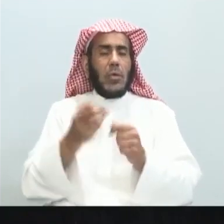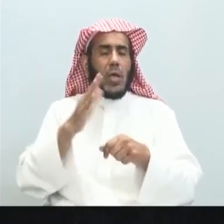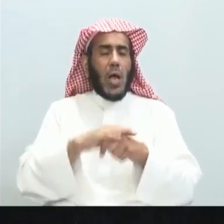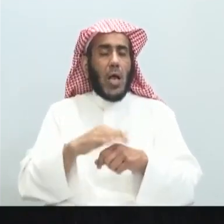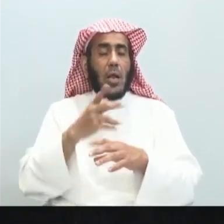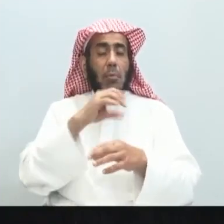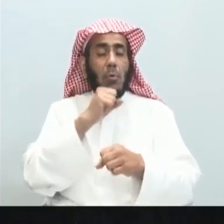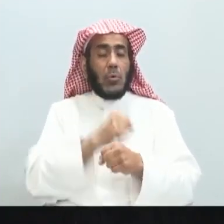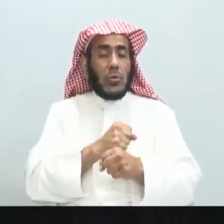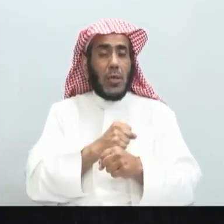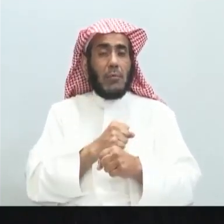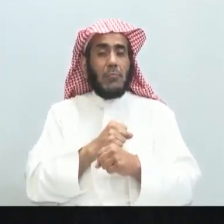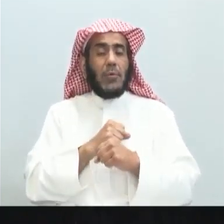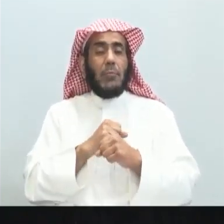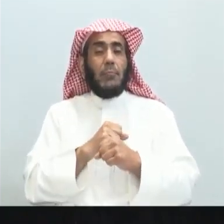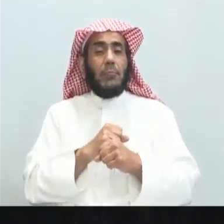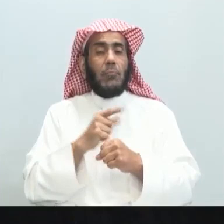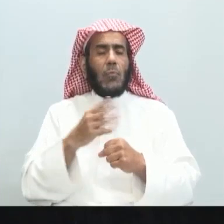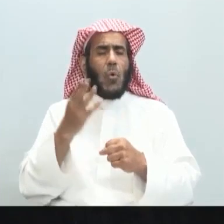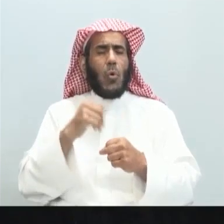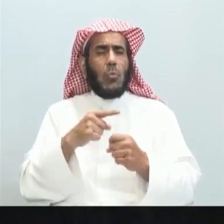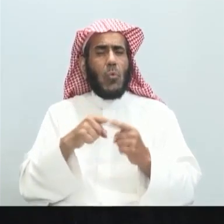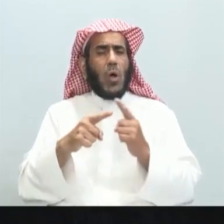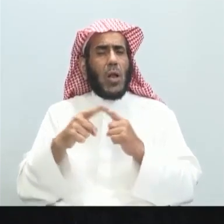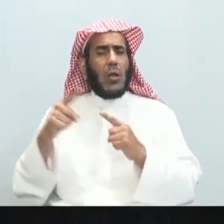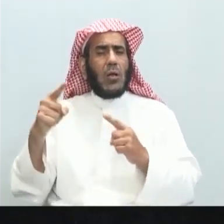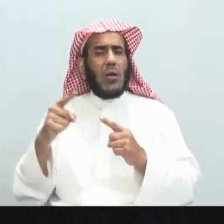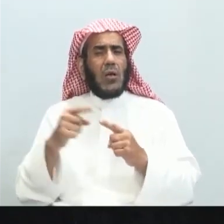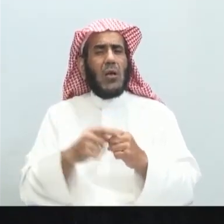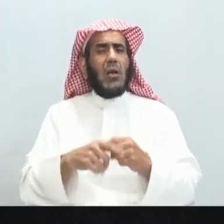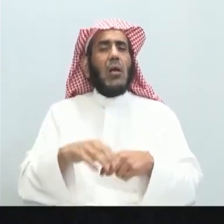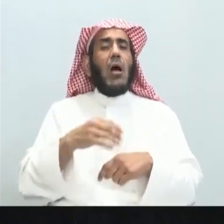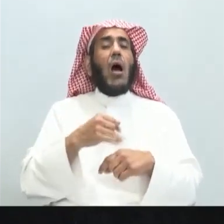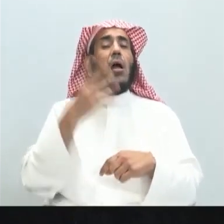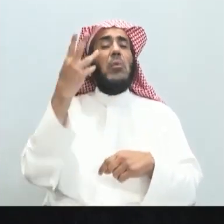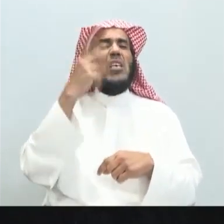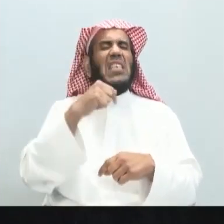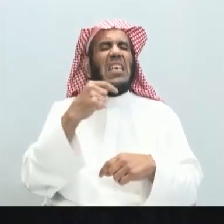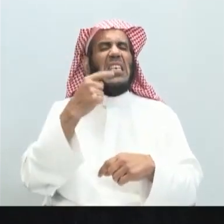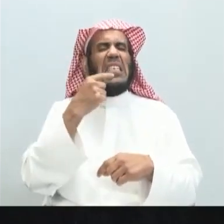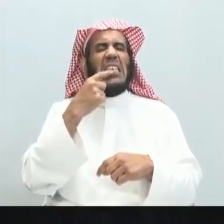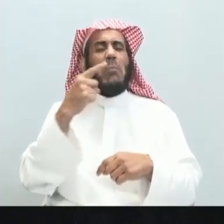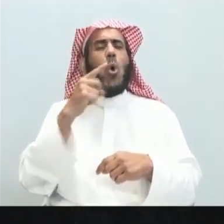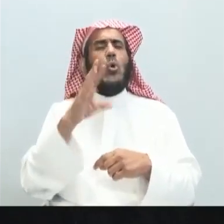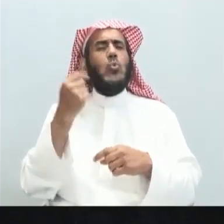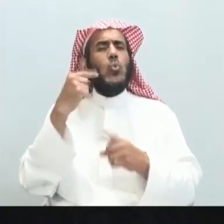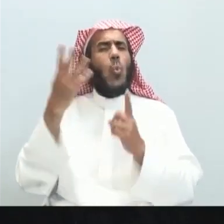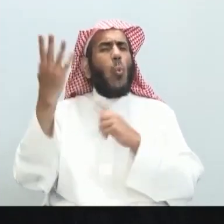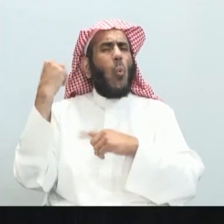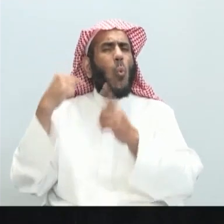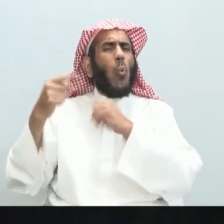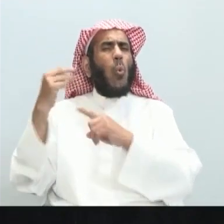نبيه محمد صلى الله عليه وسلم وقد مضى عليه 14 قرنا وزياده وهو